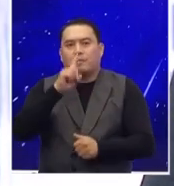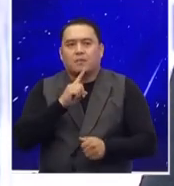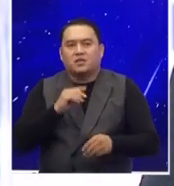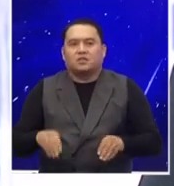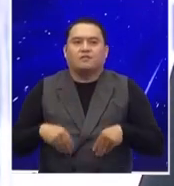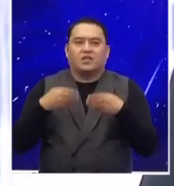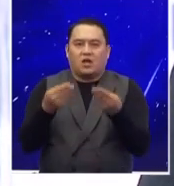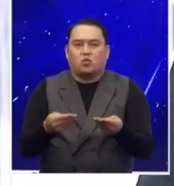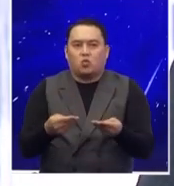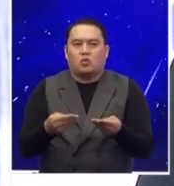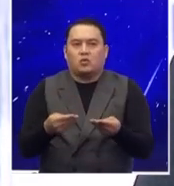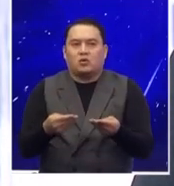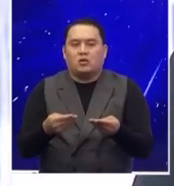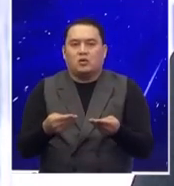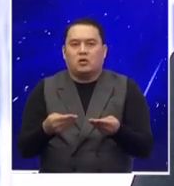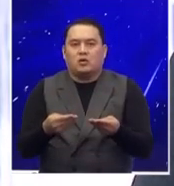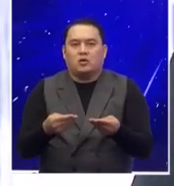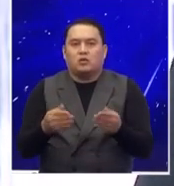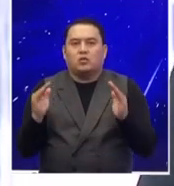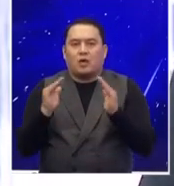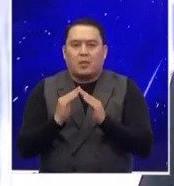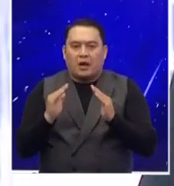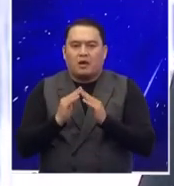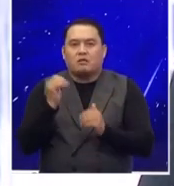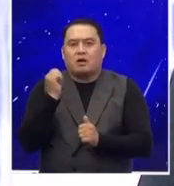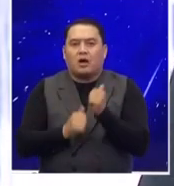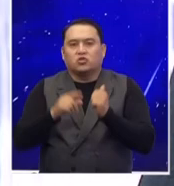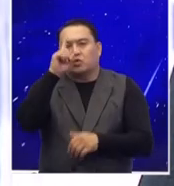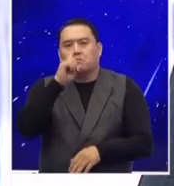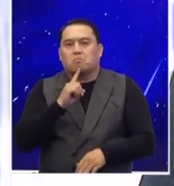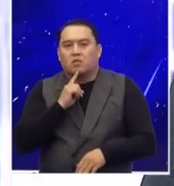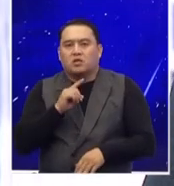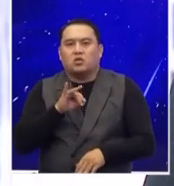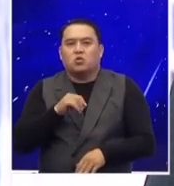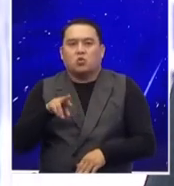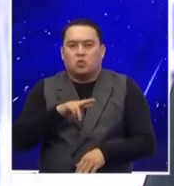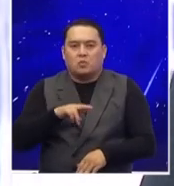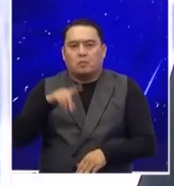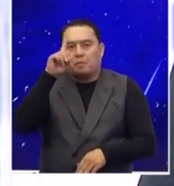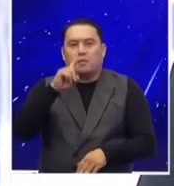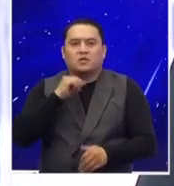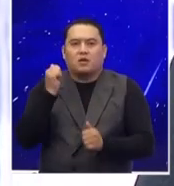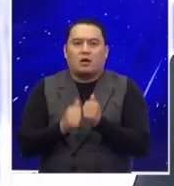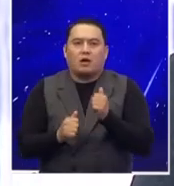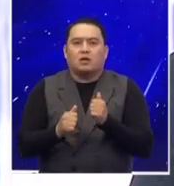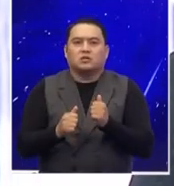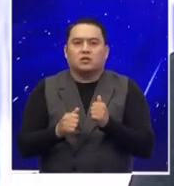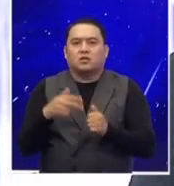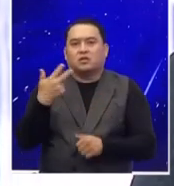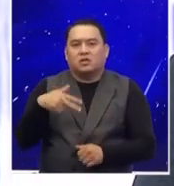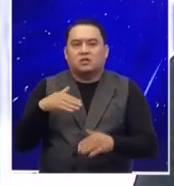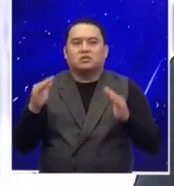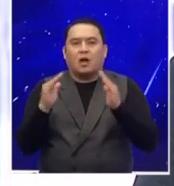выдаем, фонд «Харекет» выдает дома. Каждый месяц до этого, с июля месяца, мы ежемесячно выдавали по 30